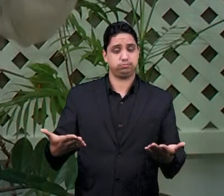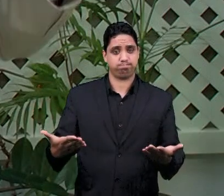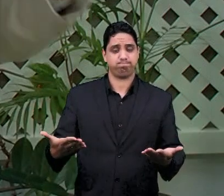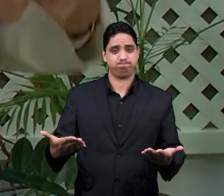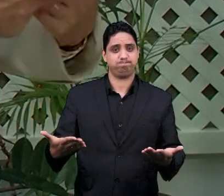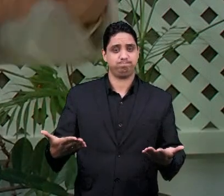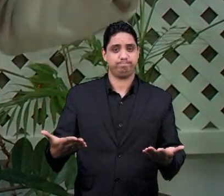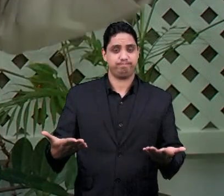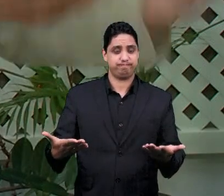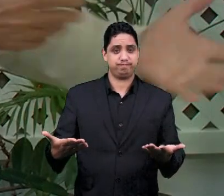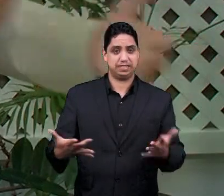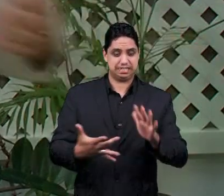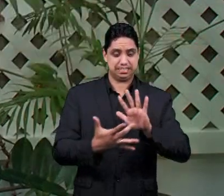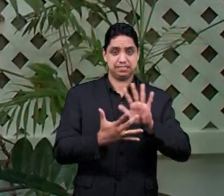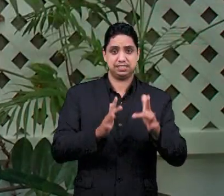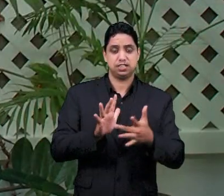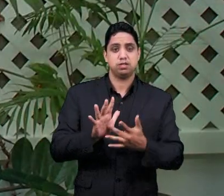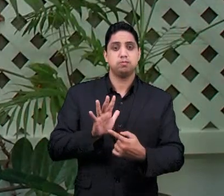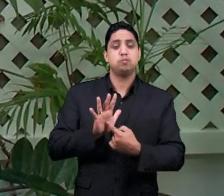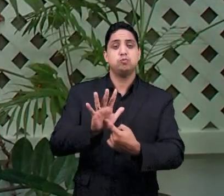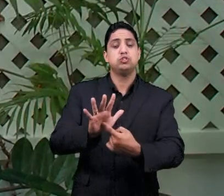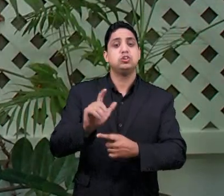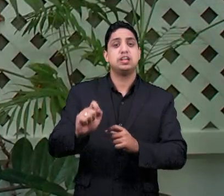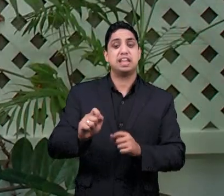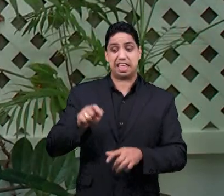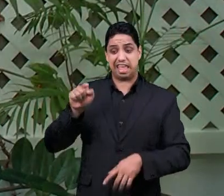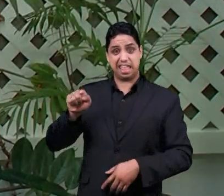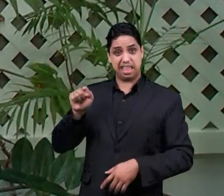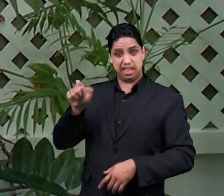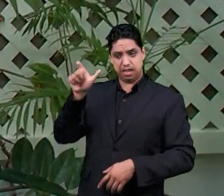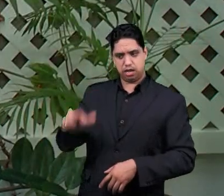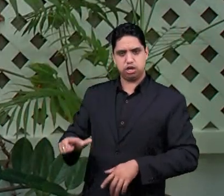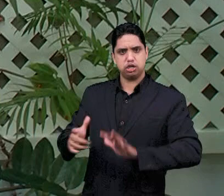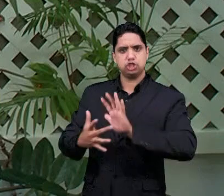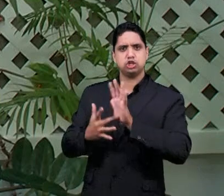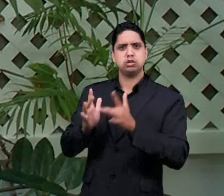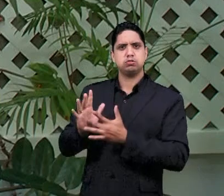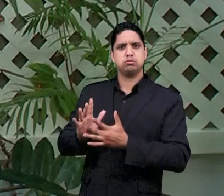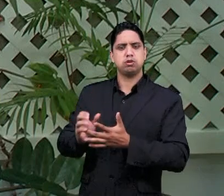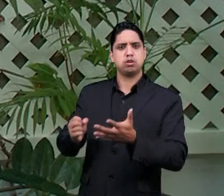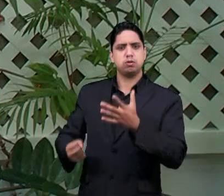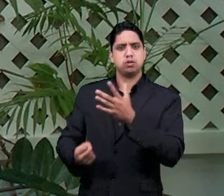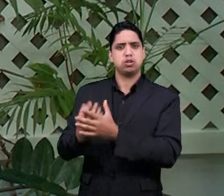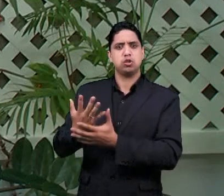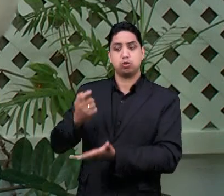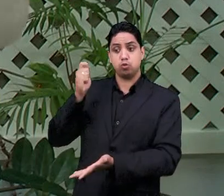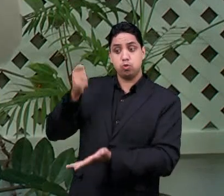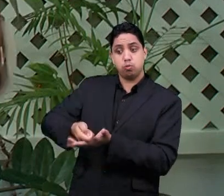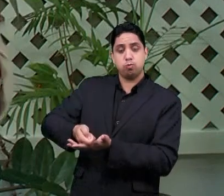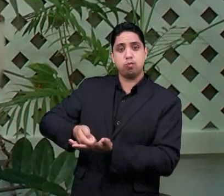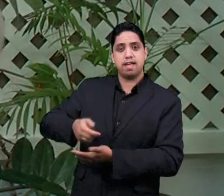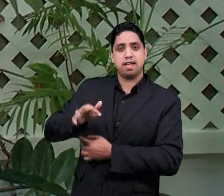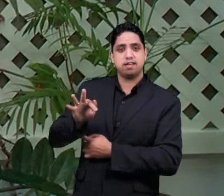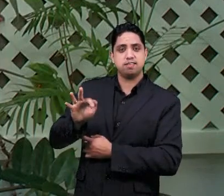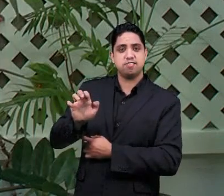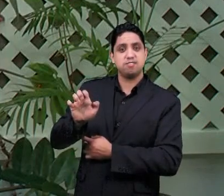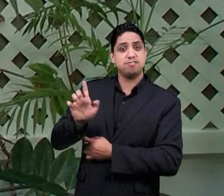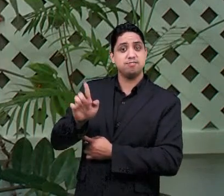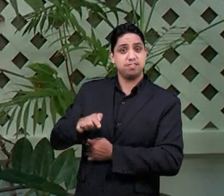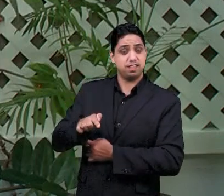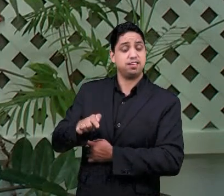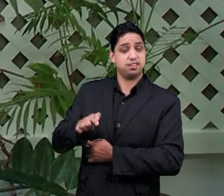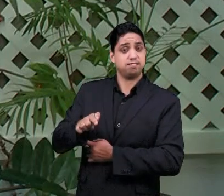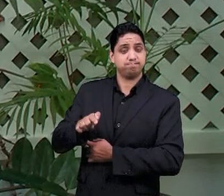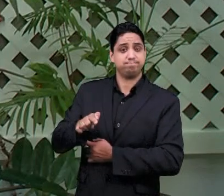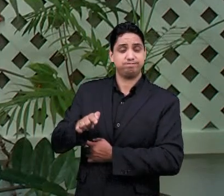lui. C'était l'auteur et consommateur de la foi. Donc, il montrait que certains actes étaient actes